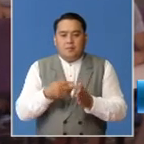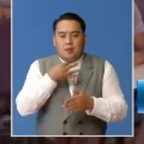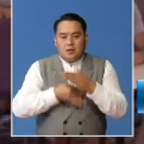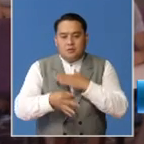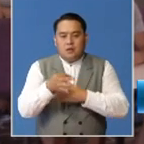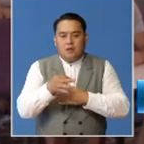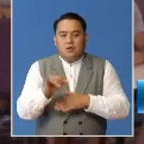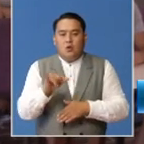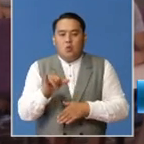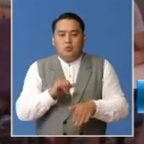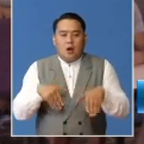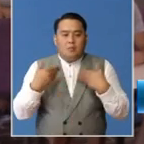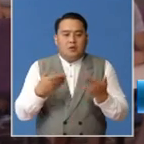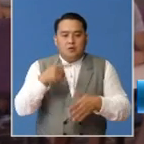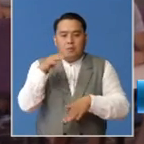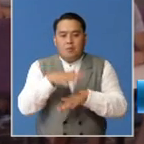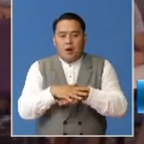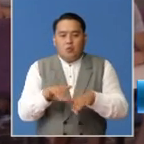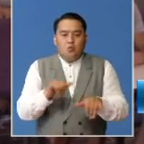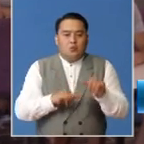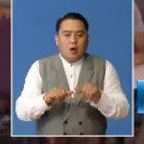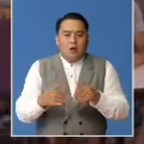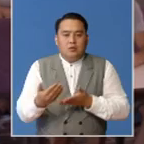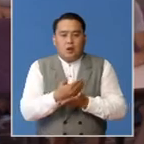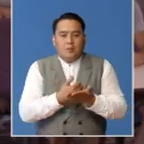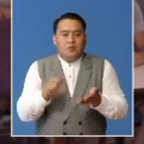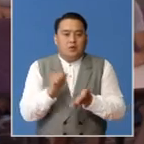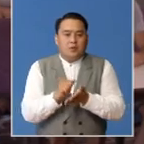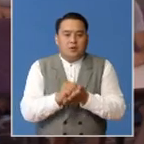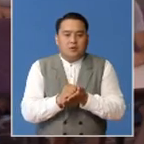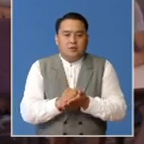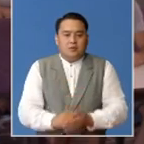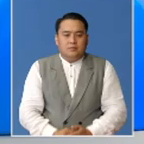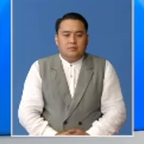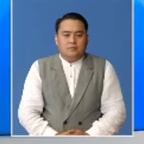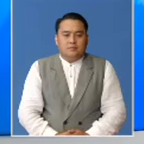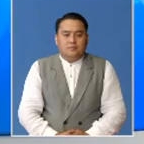Подсказали, куда нужно обратиться, в какой банк, все как что, помогли собрать документы.